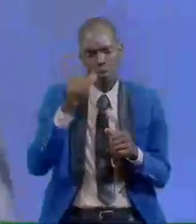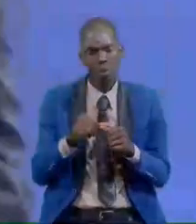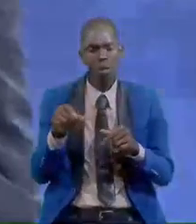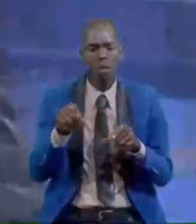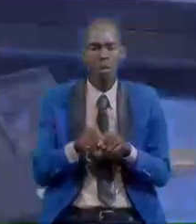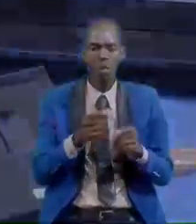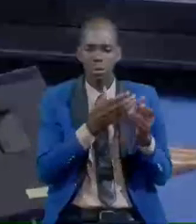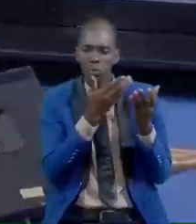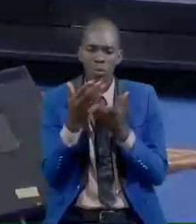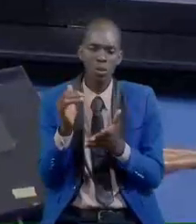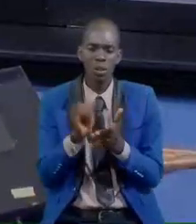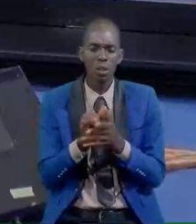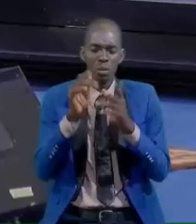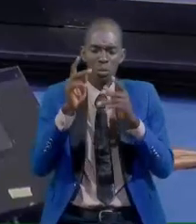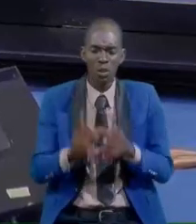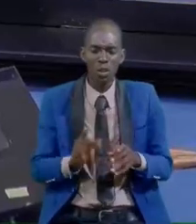personne, tout enchaîné,